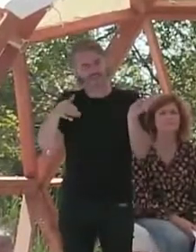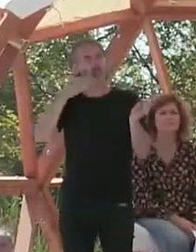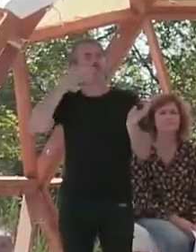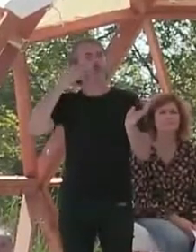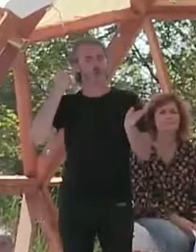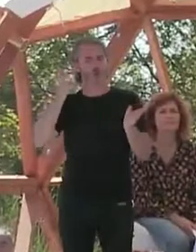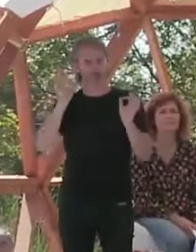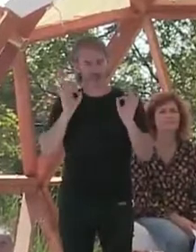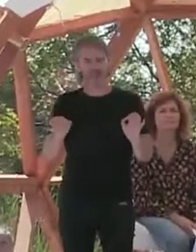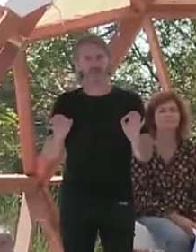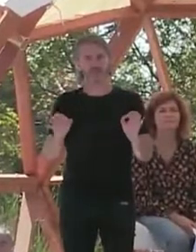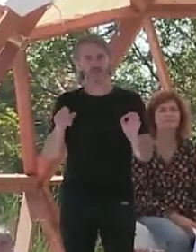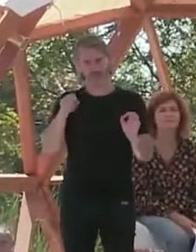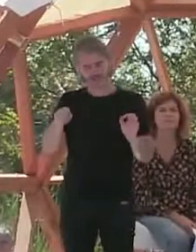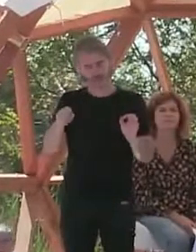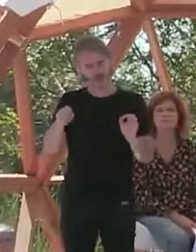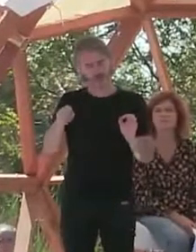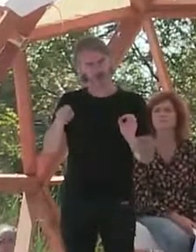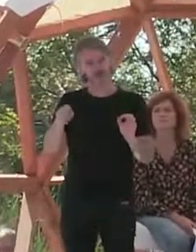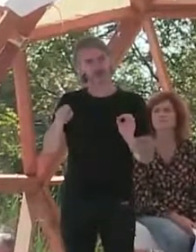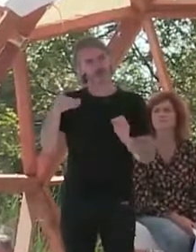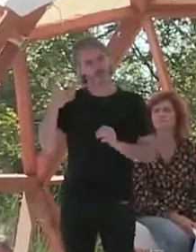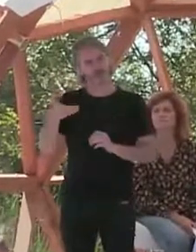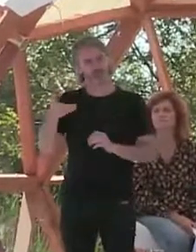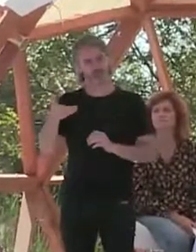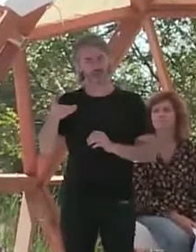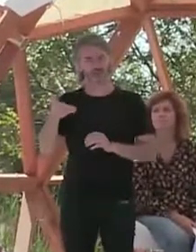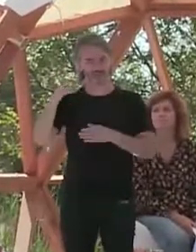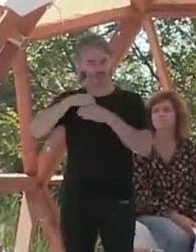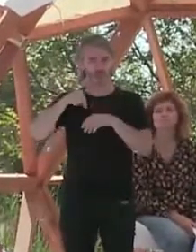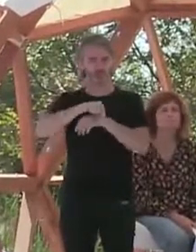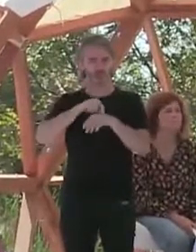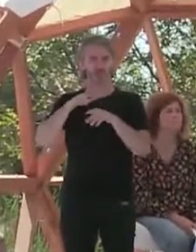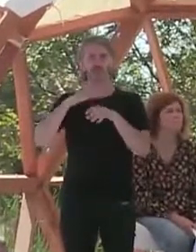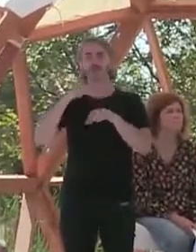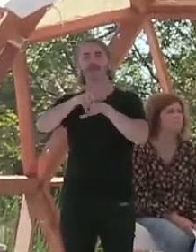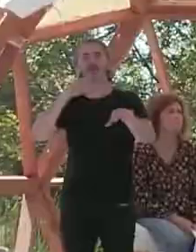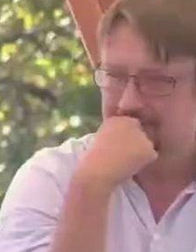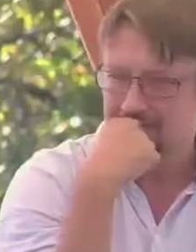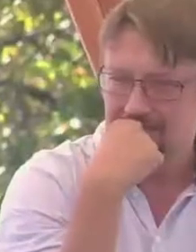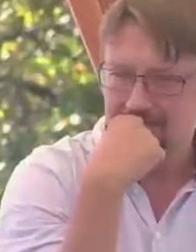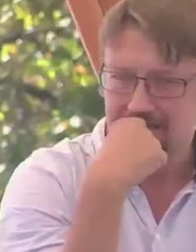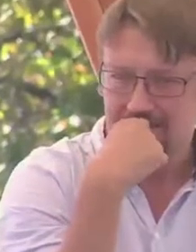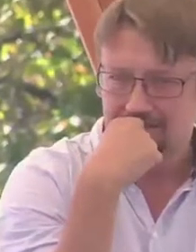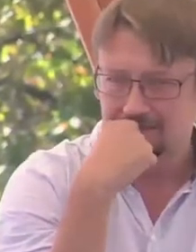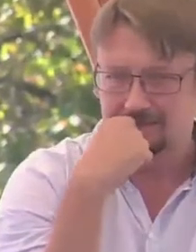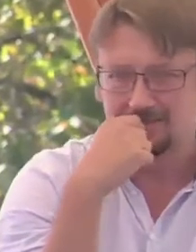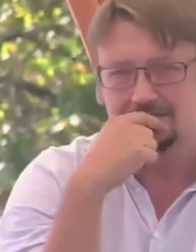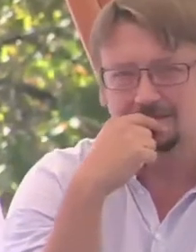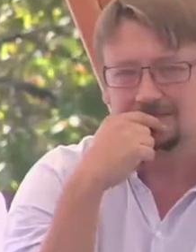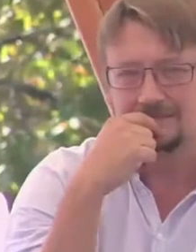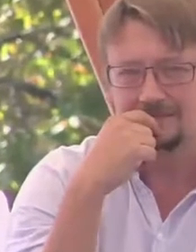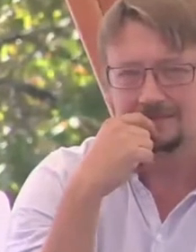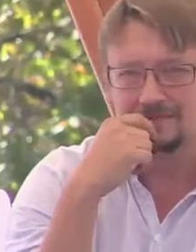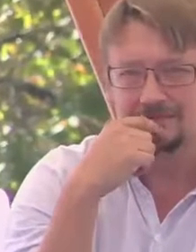només motiu d'orgull, és un valor polític més necessari que mai pel que és la majoria social de Catalunya. És amb aquesta riquesa,